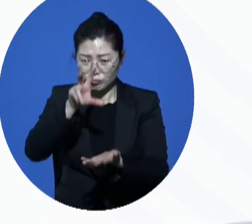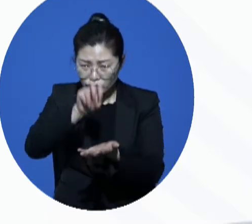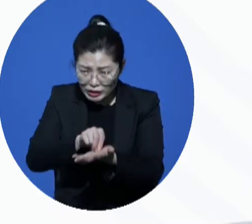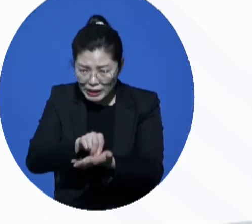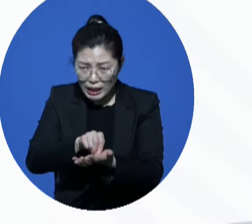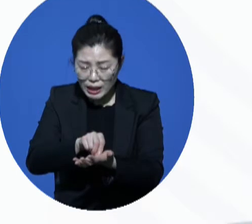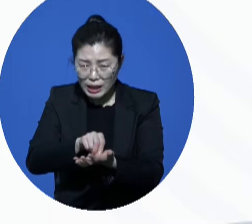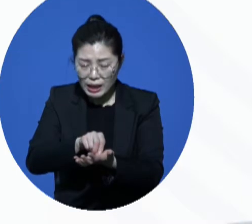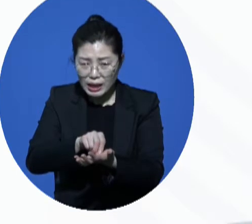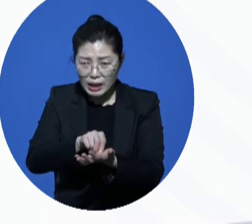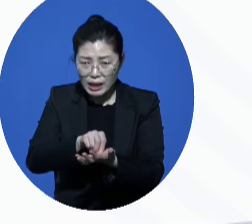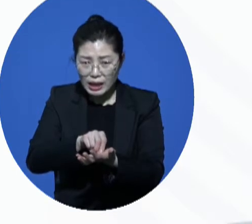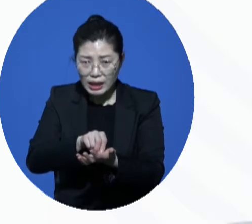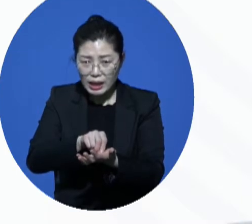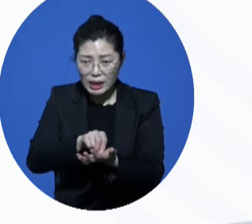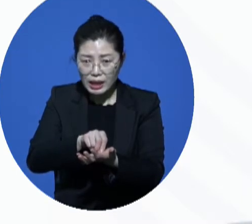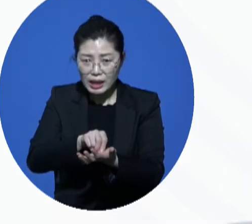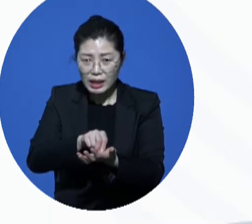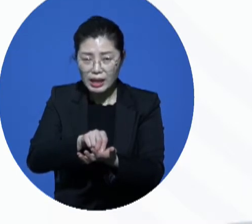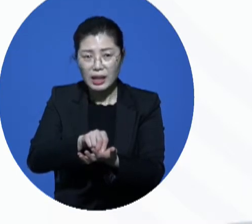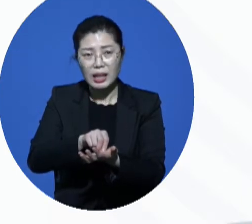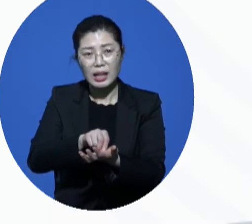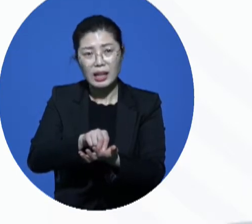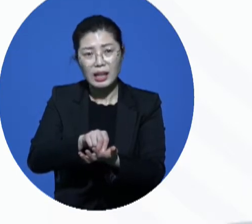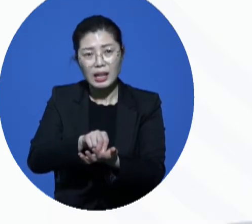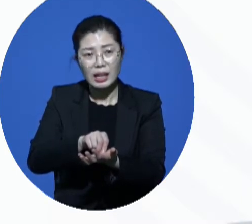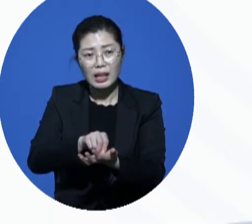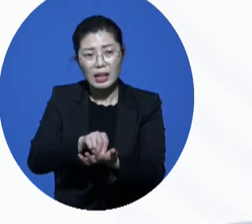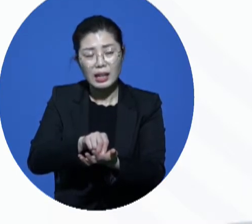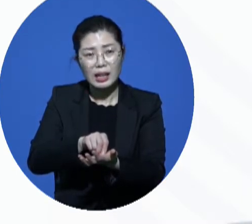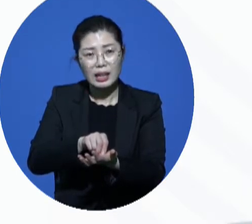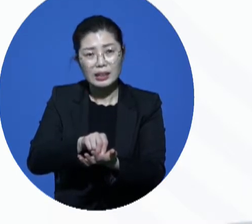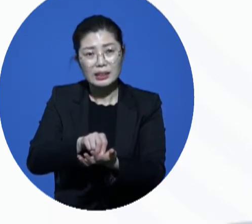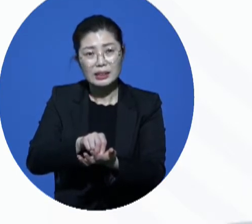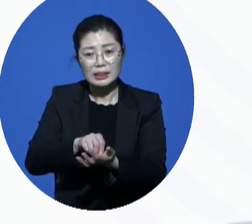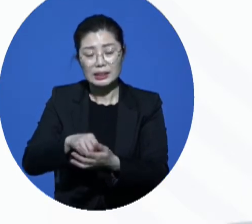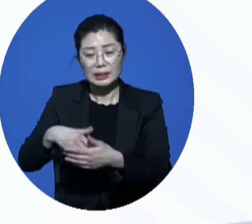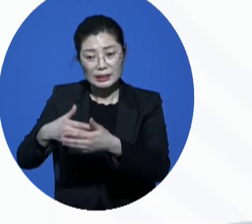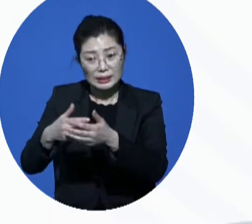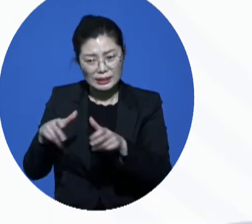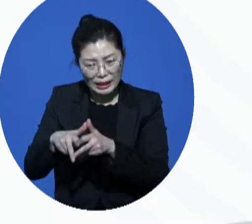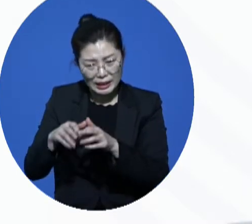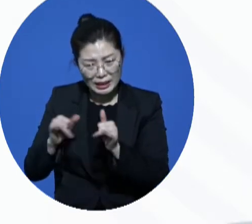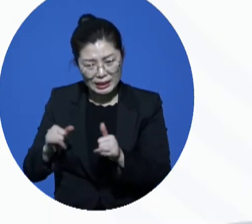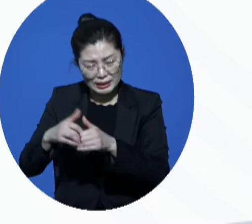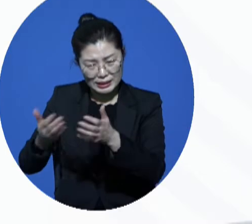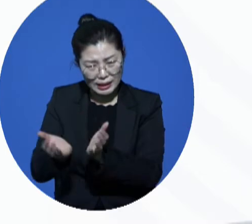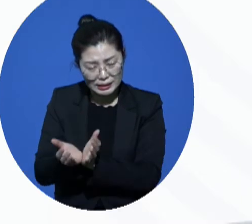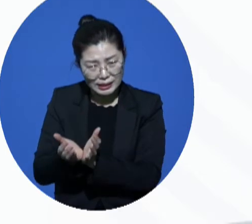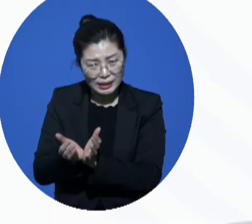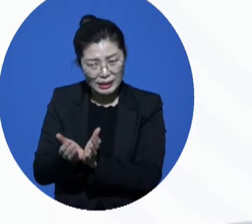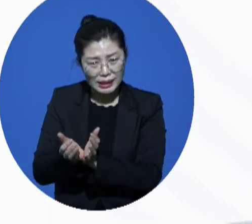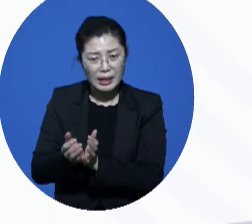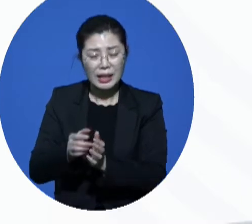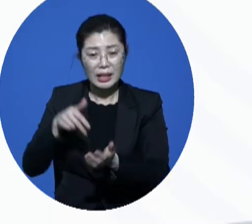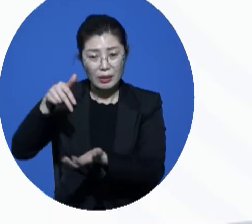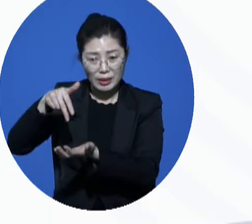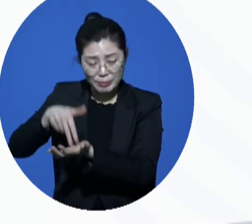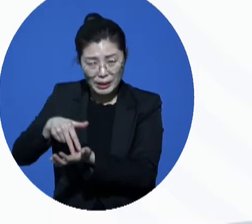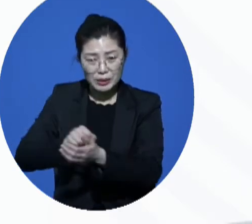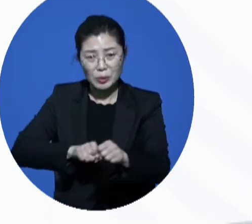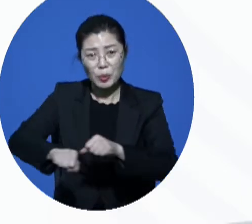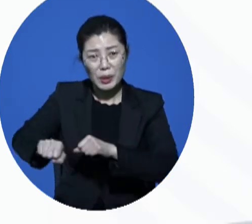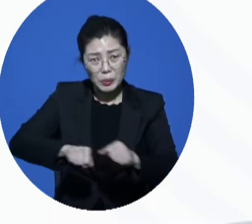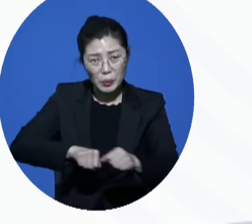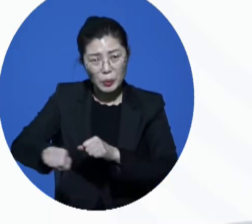대해서 제기했었던 서울장애인 차별철폐연대, 이 진보적 장애인 단체들은 배제되게 됩니다. 오히려 이들에 대한 긴급